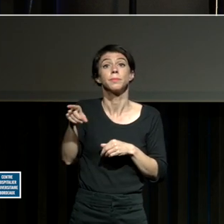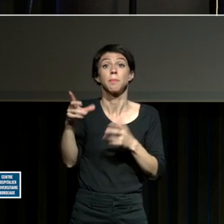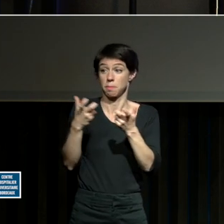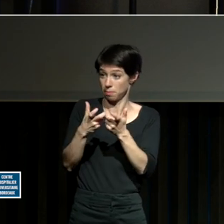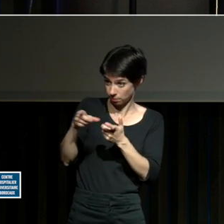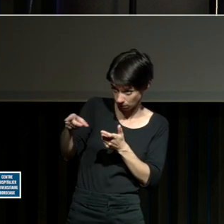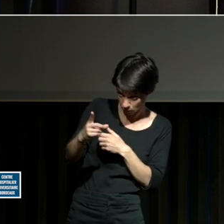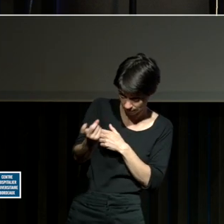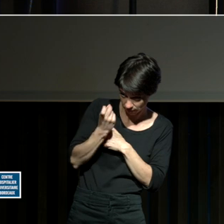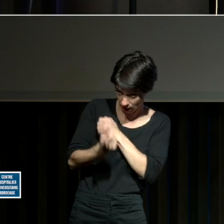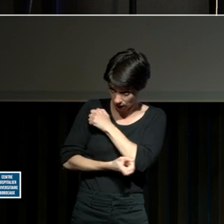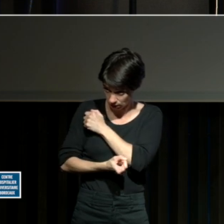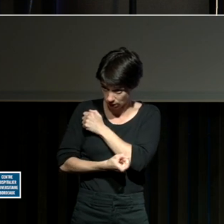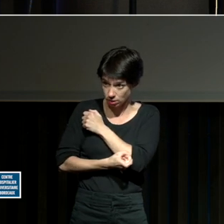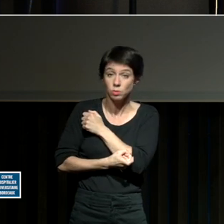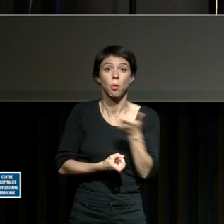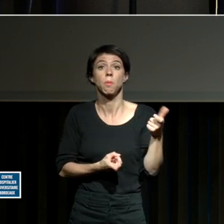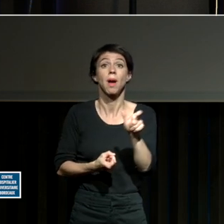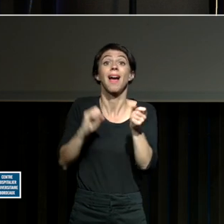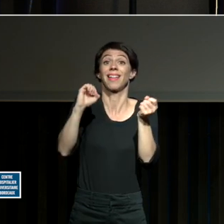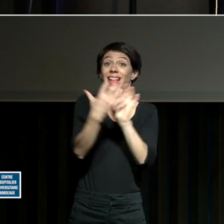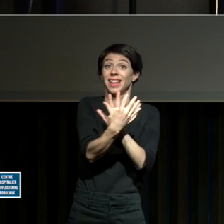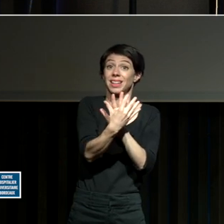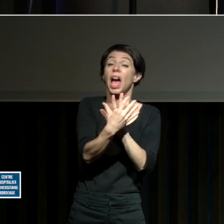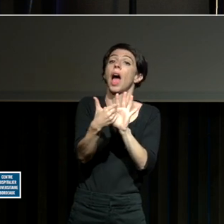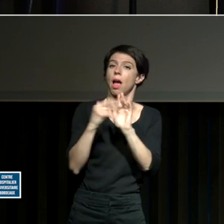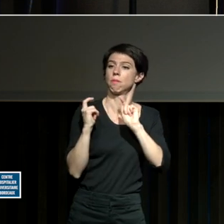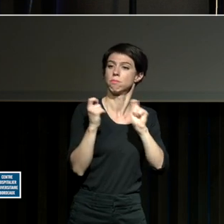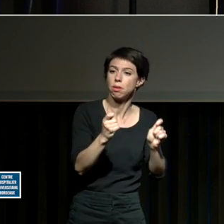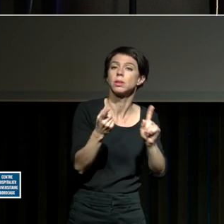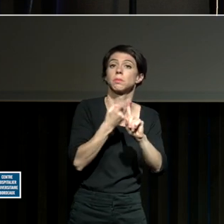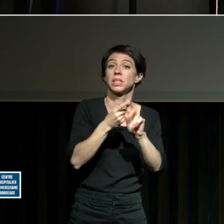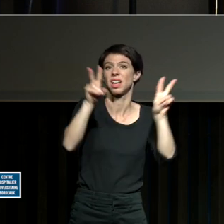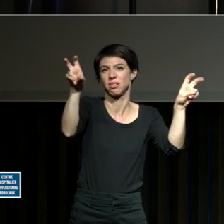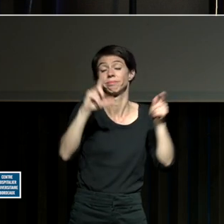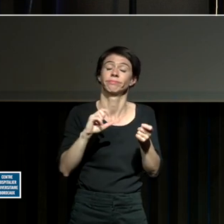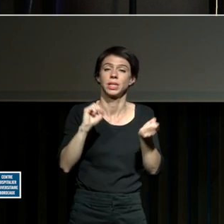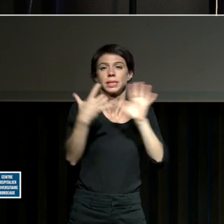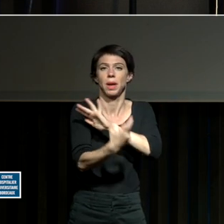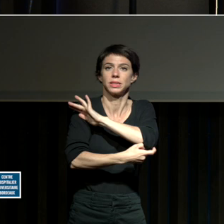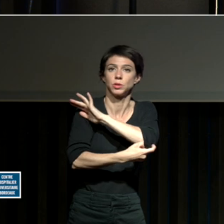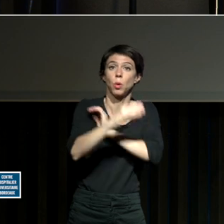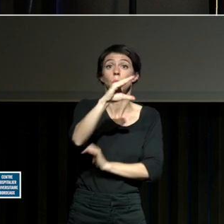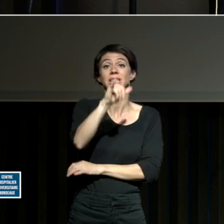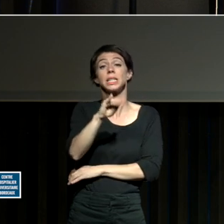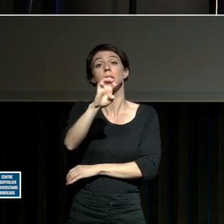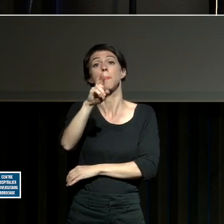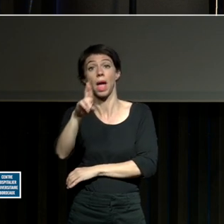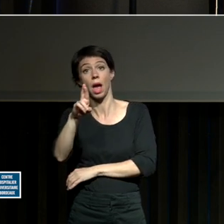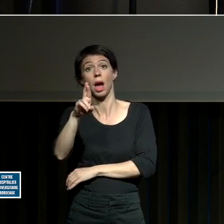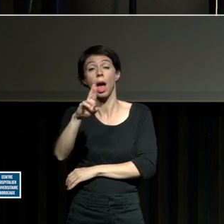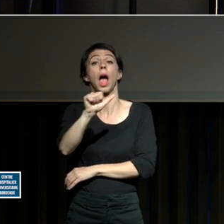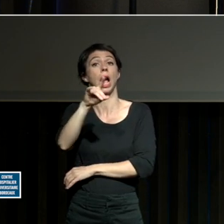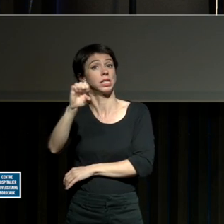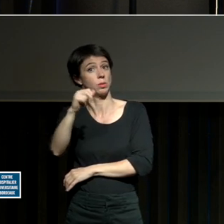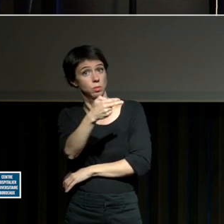d'Internet, et à ce moment-là, on parlera de cyberaddiction plutôt, ou bien d'addiction aux écrans, indépendamment